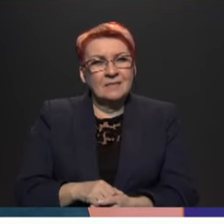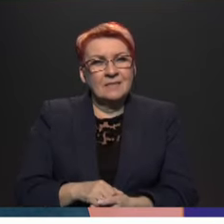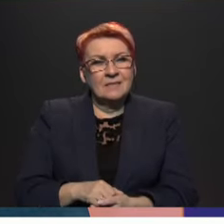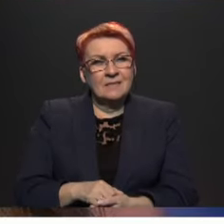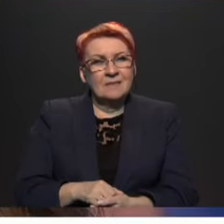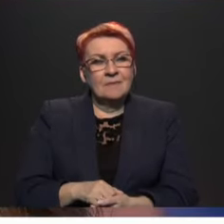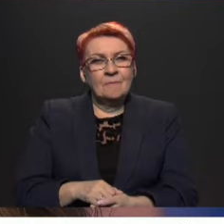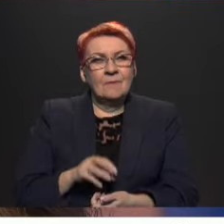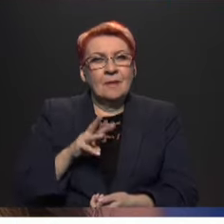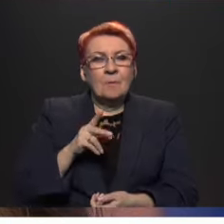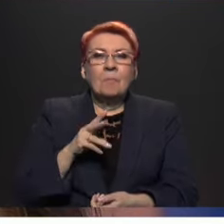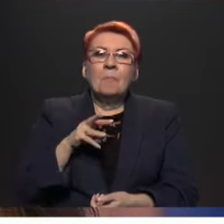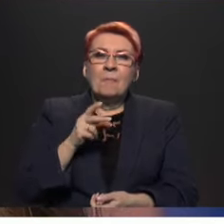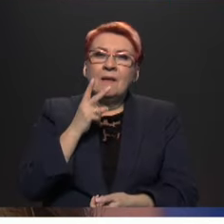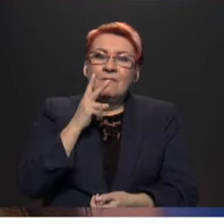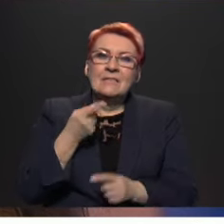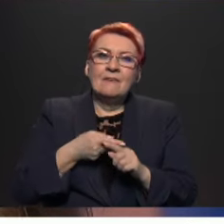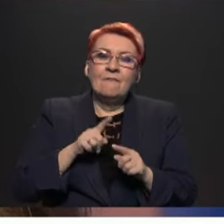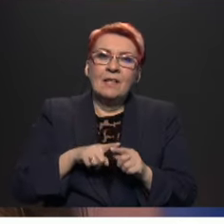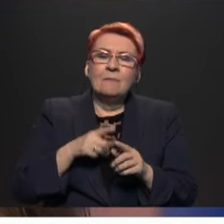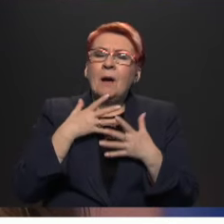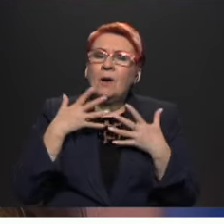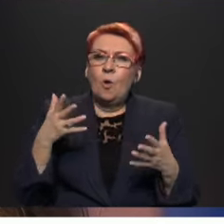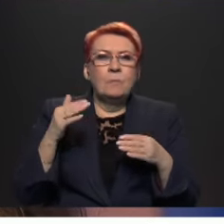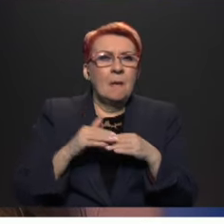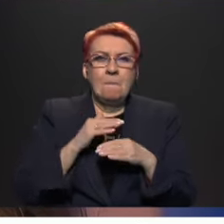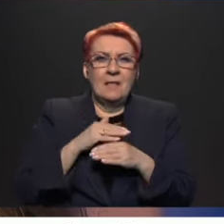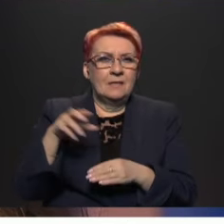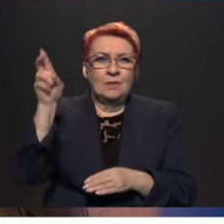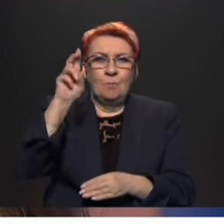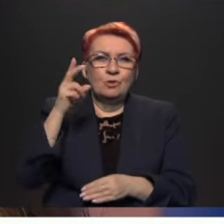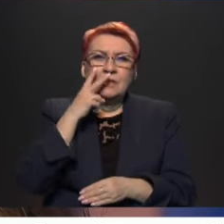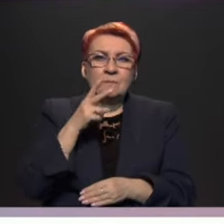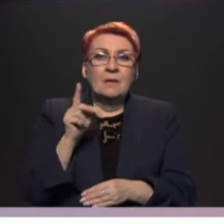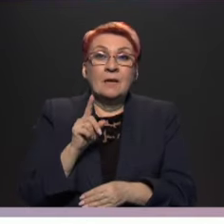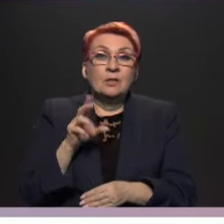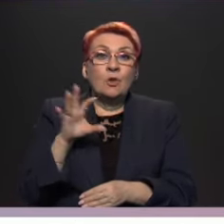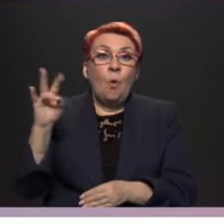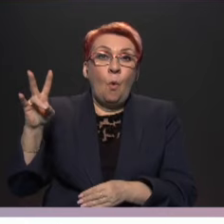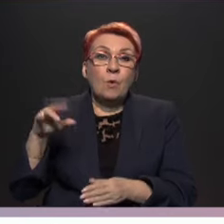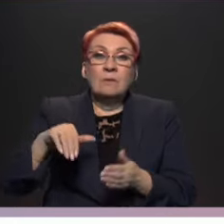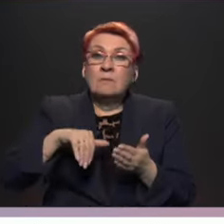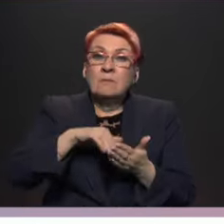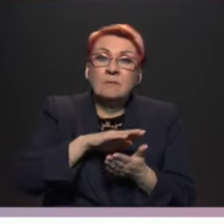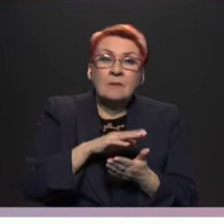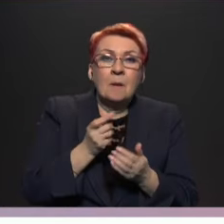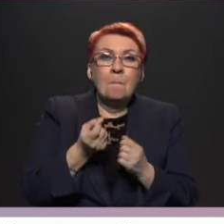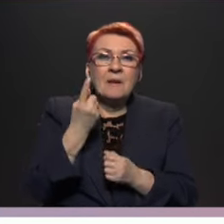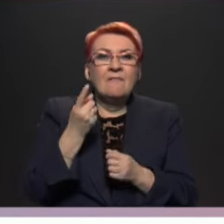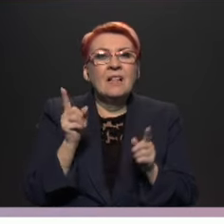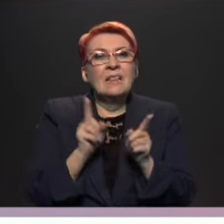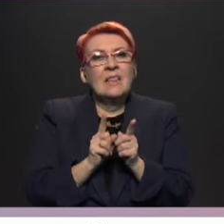Мы видим в этом огромное милосердие Божие, что несмотря на то, что он вроде бы отказался, вроде бы проявил